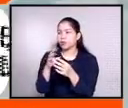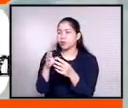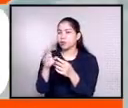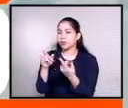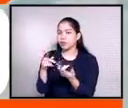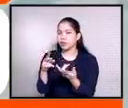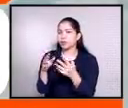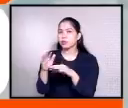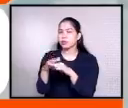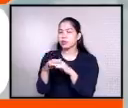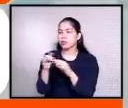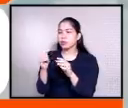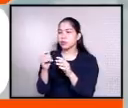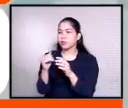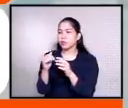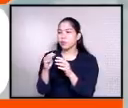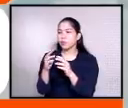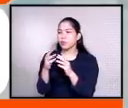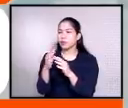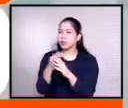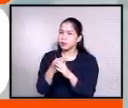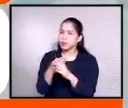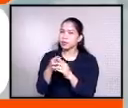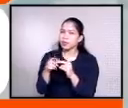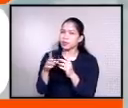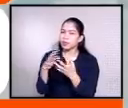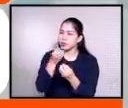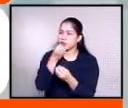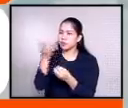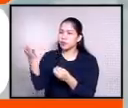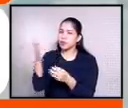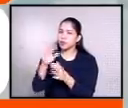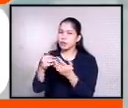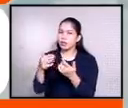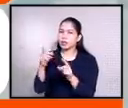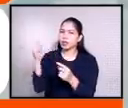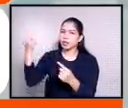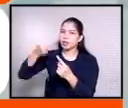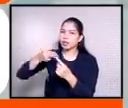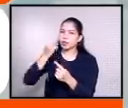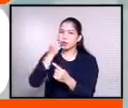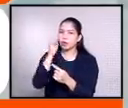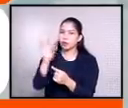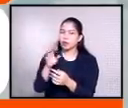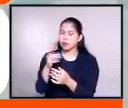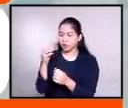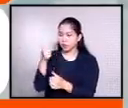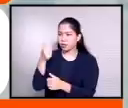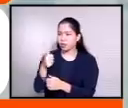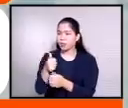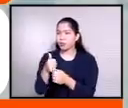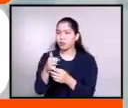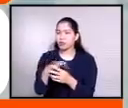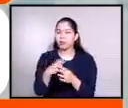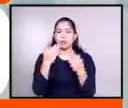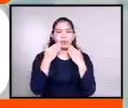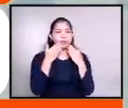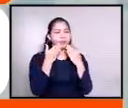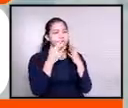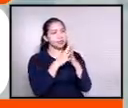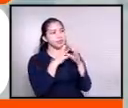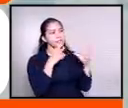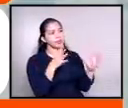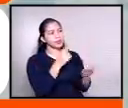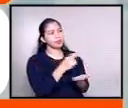follow-up and ibibrief po namin kayo, sabihin namin sa inyo kung ano na pong nangyari hanggang sa makauwi siya. Okay, ma'am? Ma'am Ruth? Maraming salamat